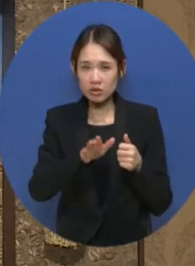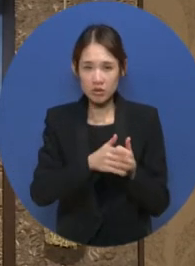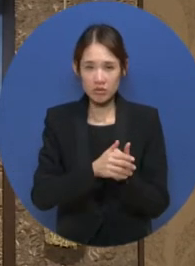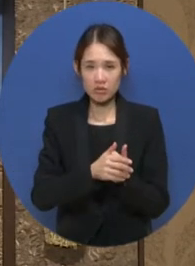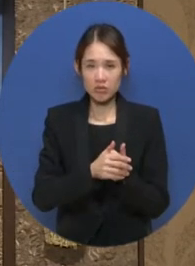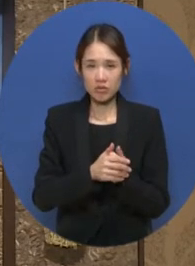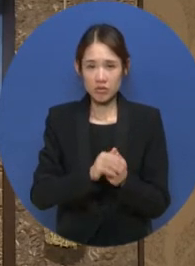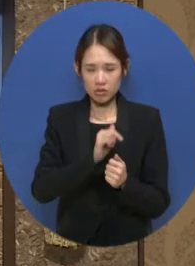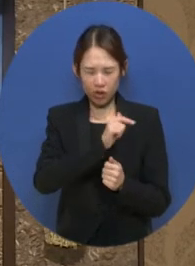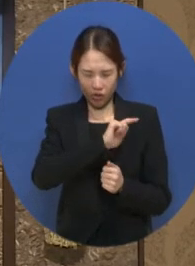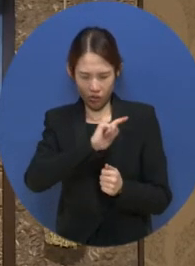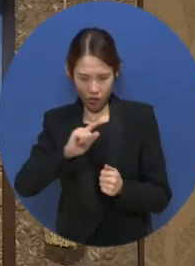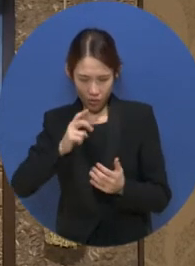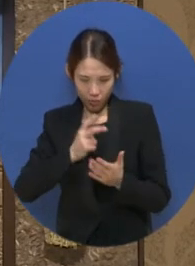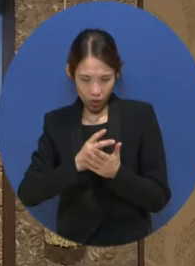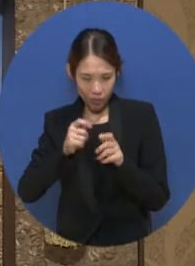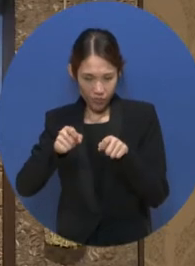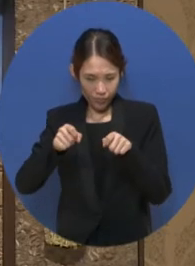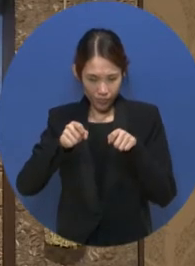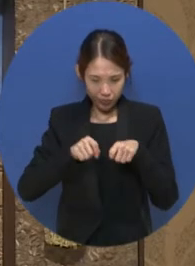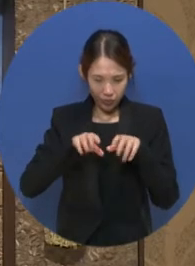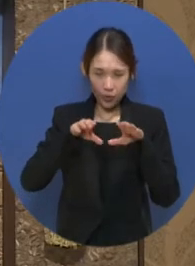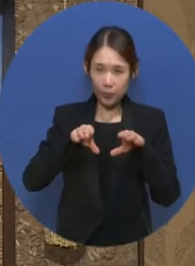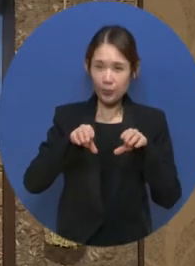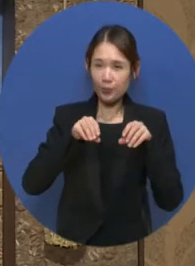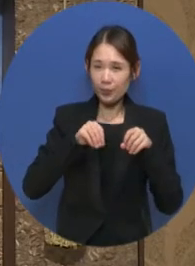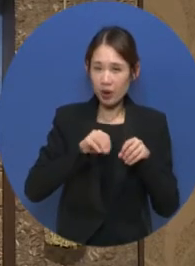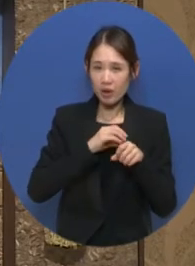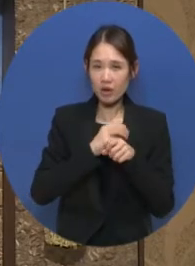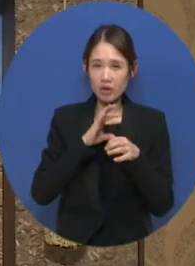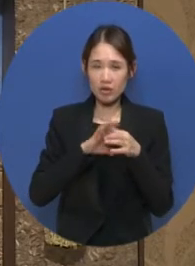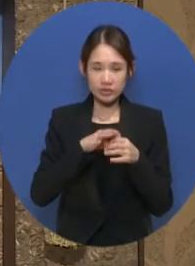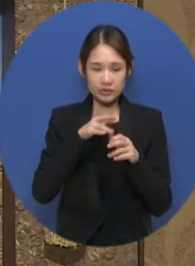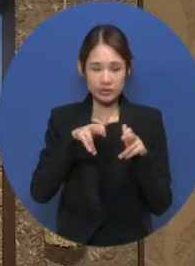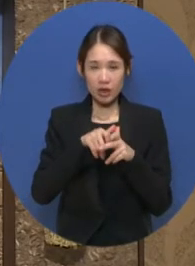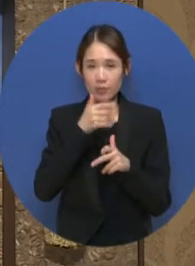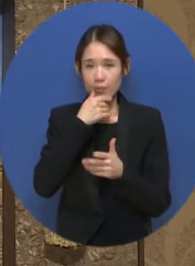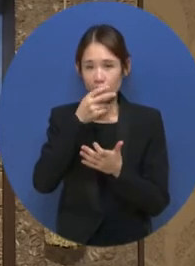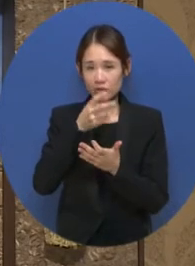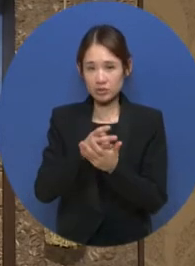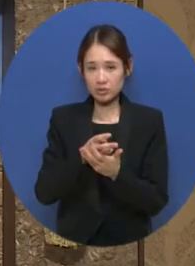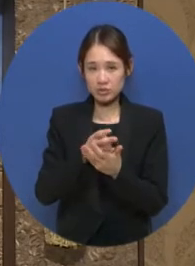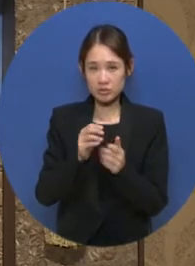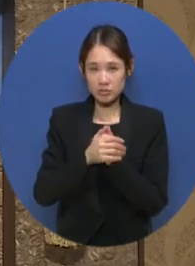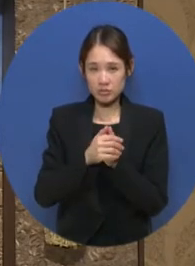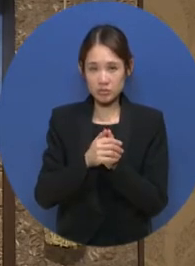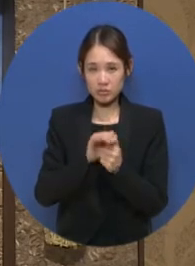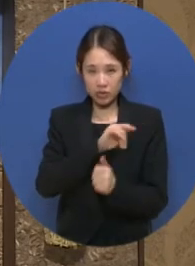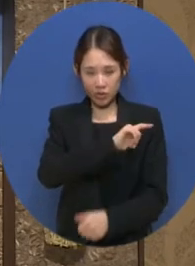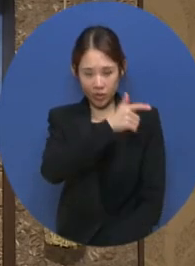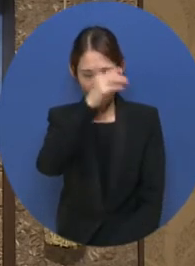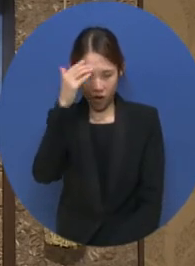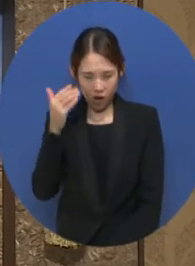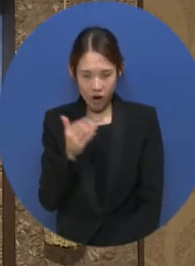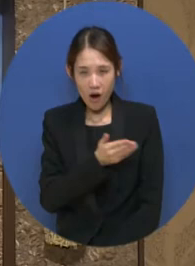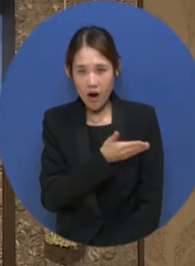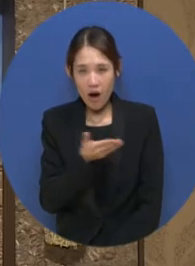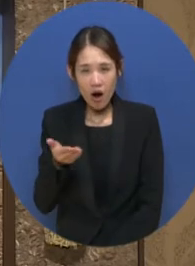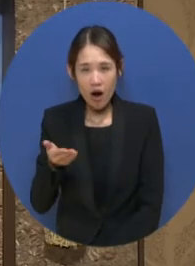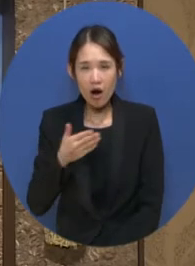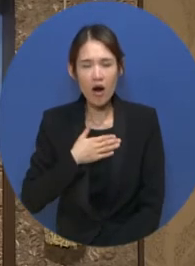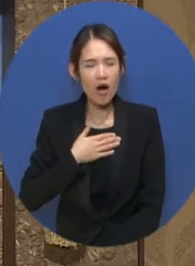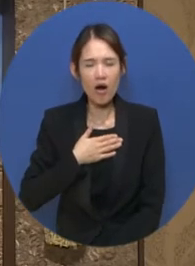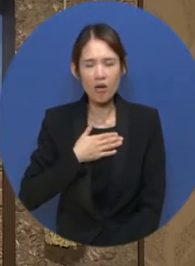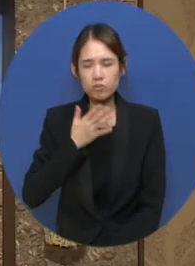여러가지 법률 적용에 있어서 또 특히 이제 장애인복지 법이라고 하는 내용들을 사실 모든 법률가들이 도 아직 못